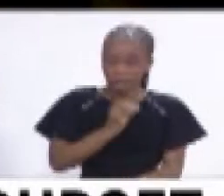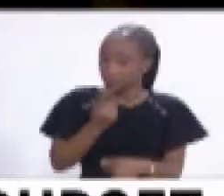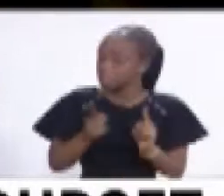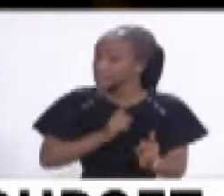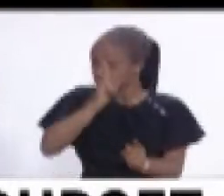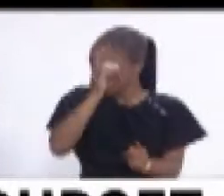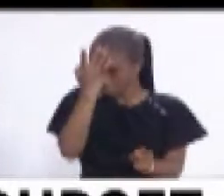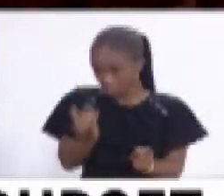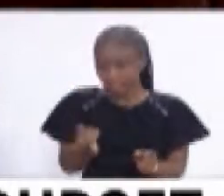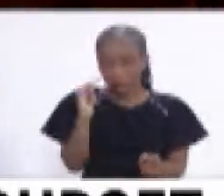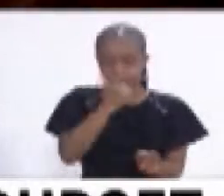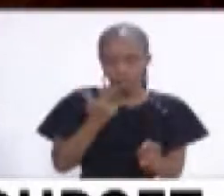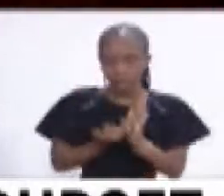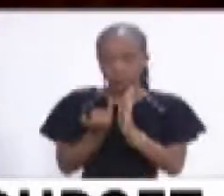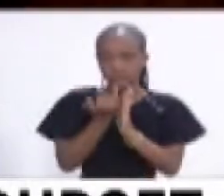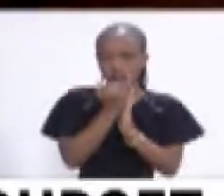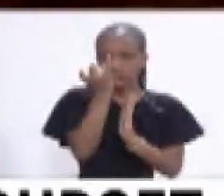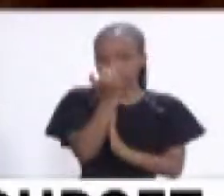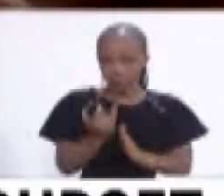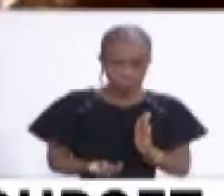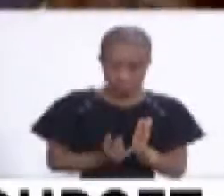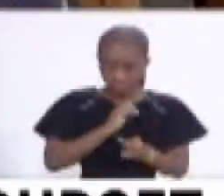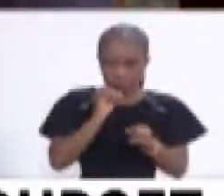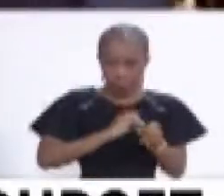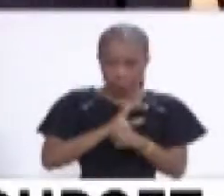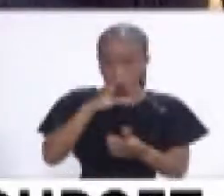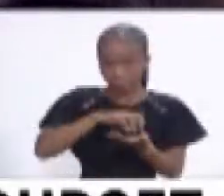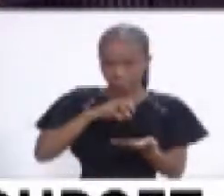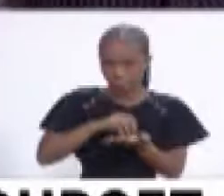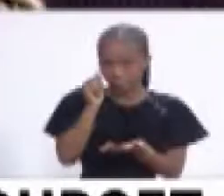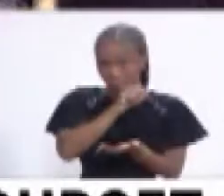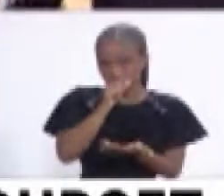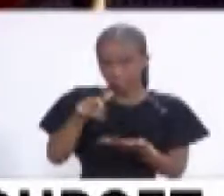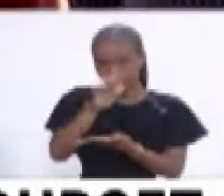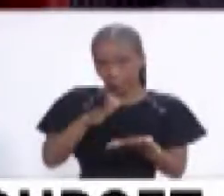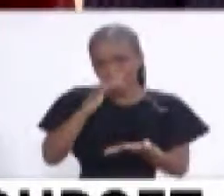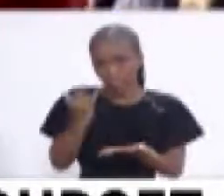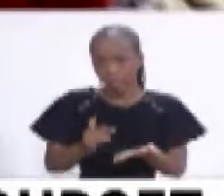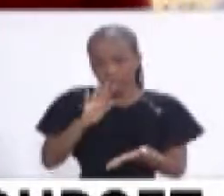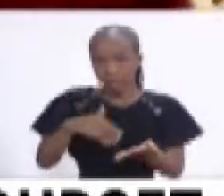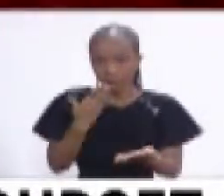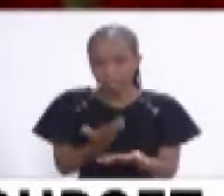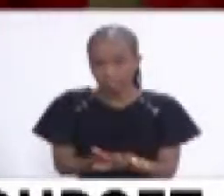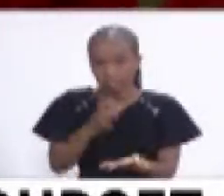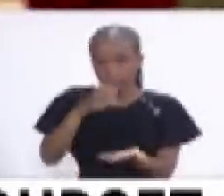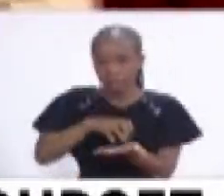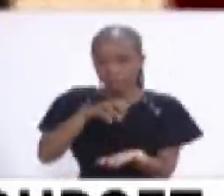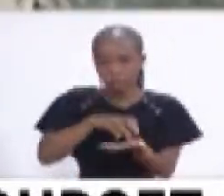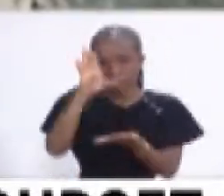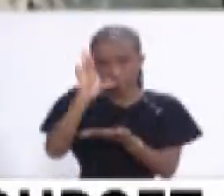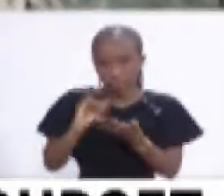tu juu mafuta imepanda. The negative impact of COVID-19 on the private sector has trickled down to household welfare via reduced